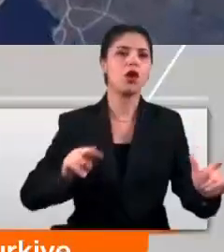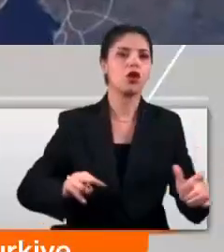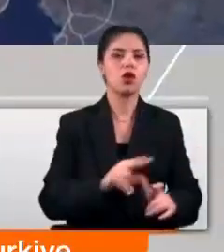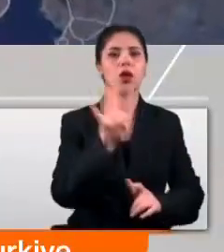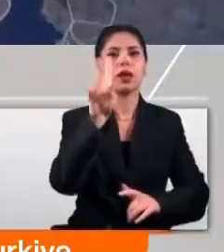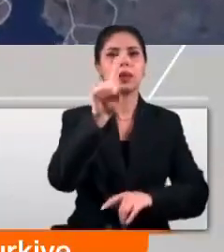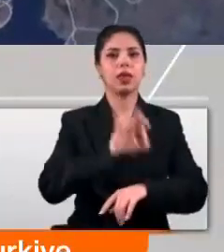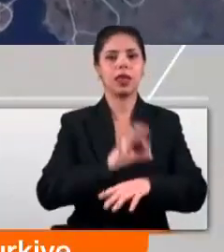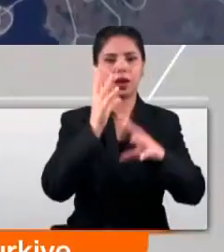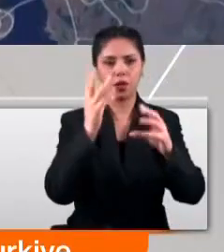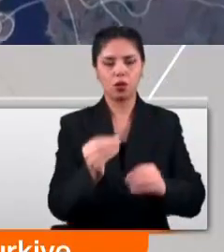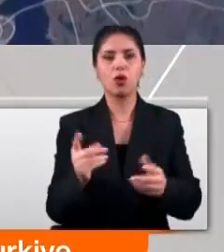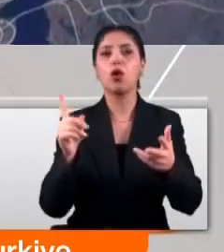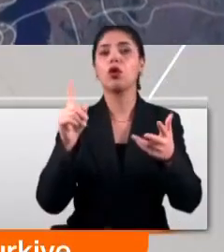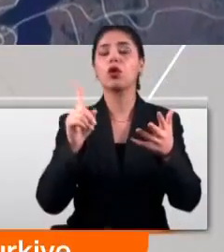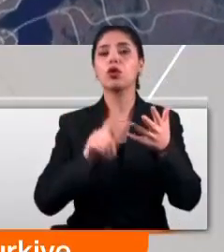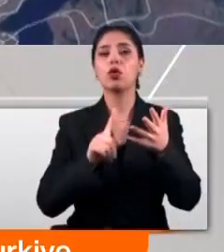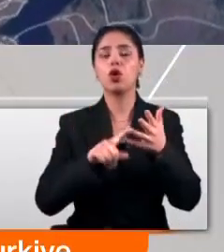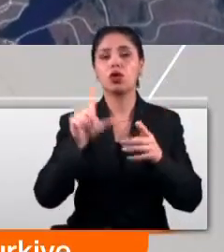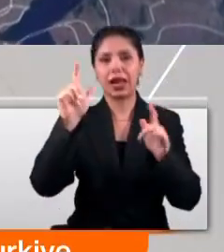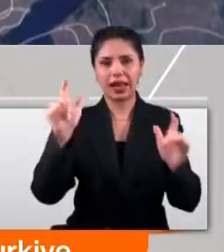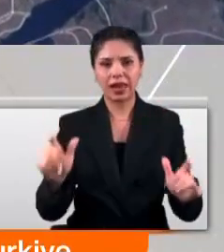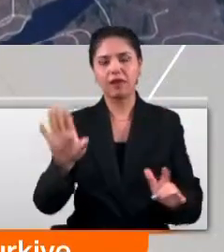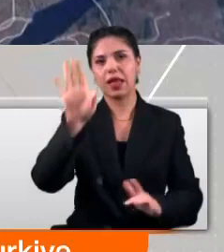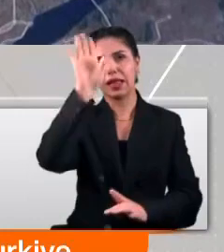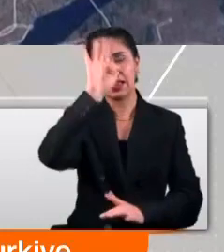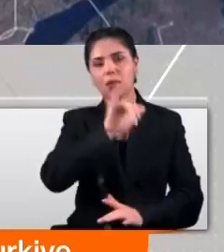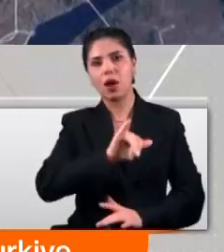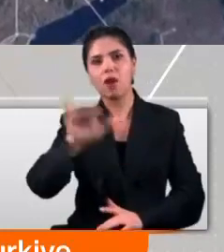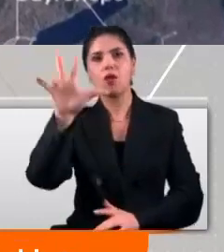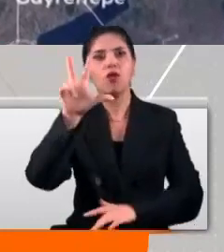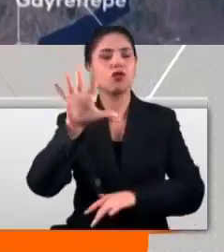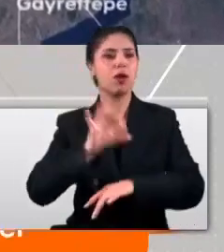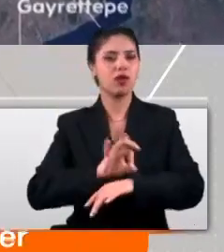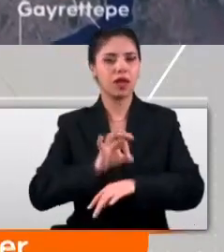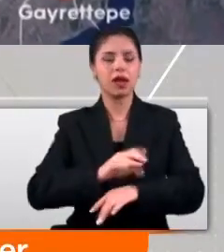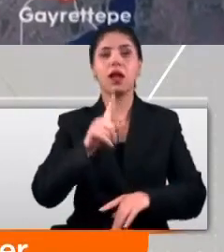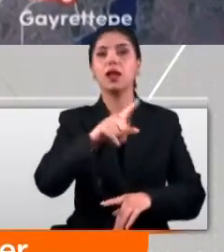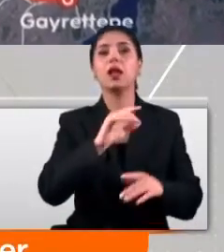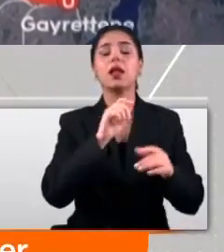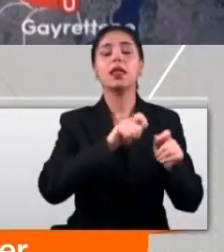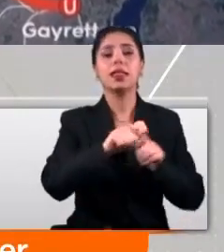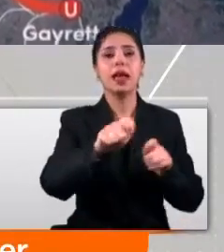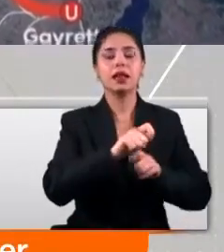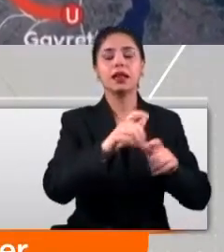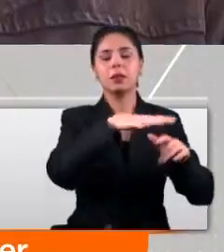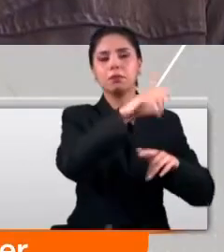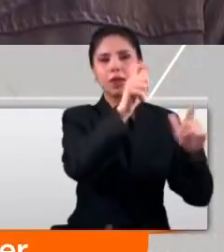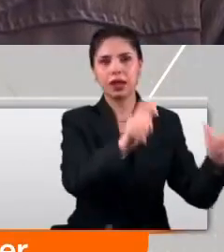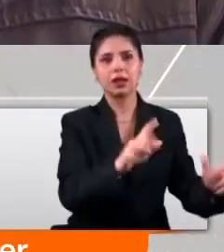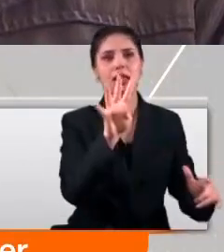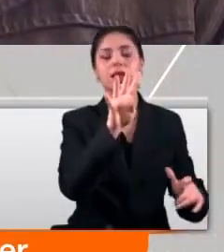Metro hattı sayesinde 4. Levent İstanbul Havalimanı 35 dakikaya, Tekstilkent'ten havalimanı ise 45 dakikaya